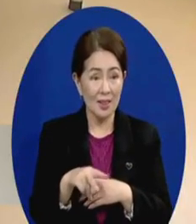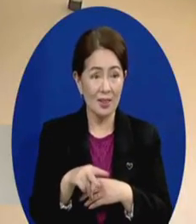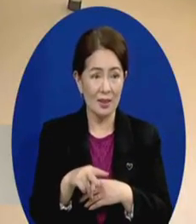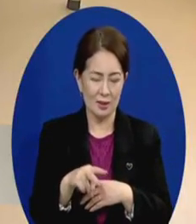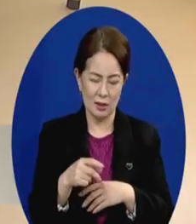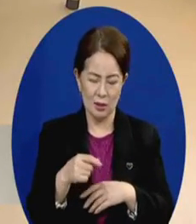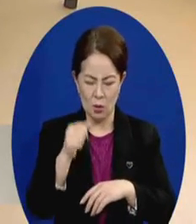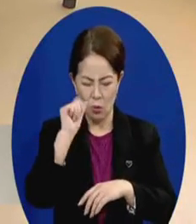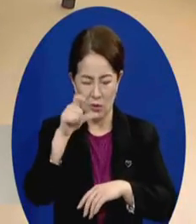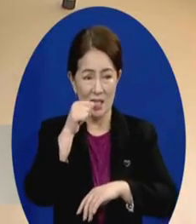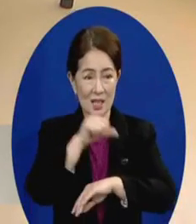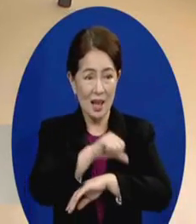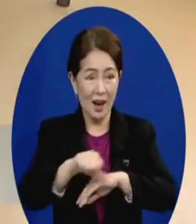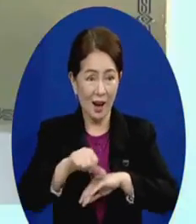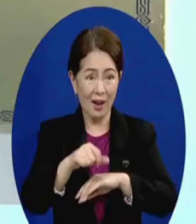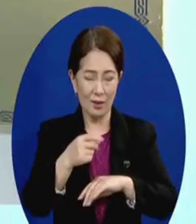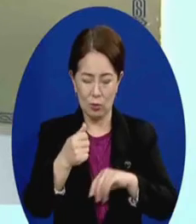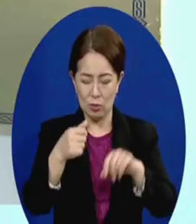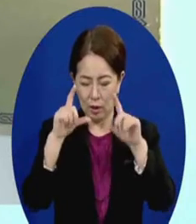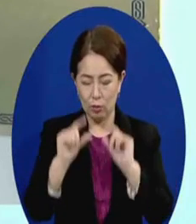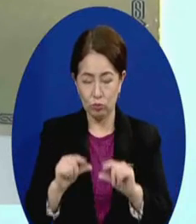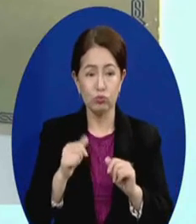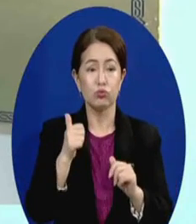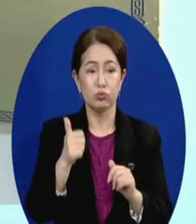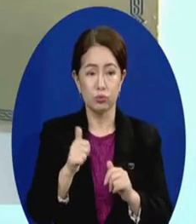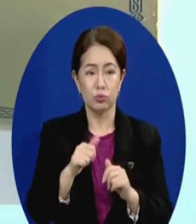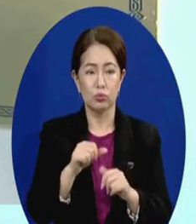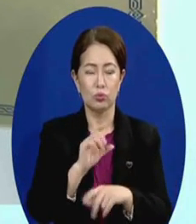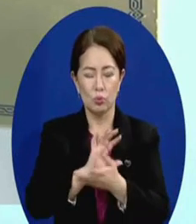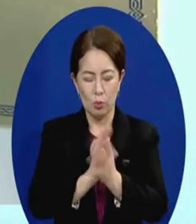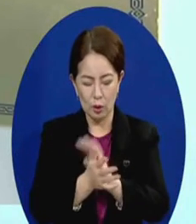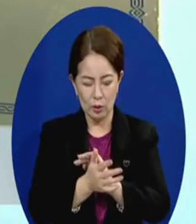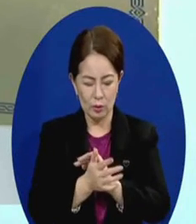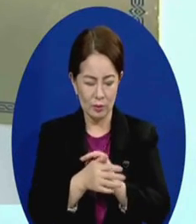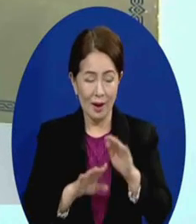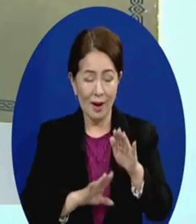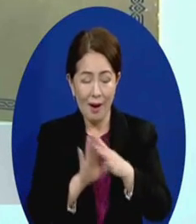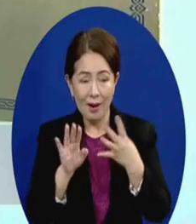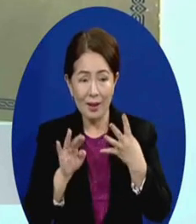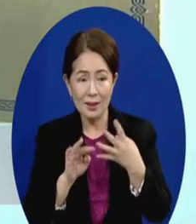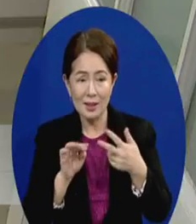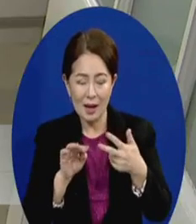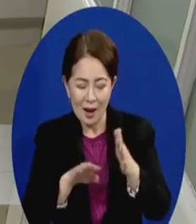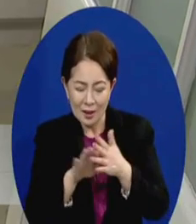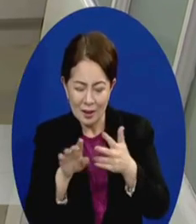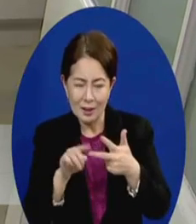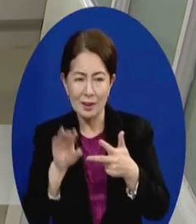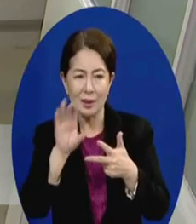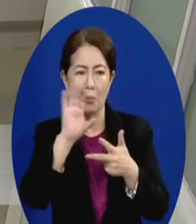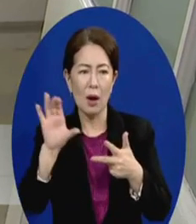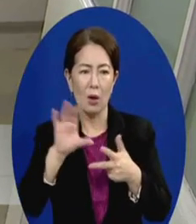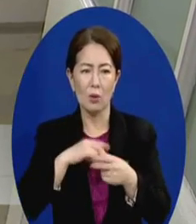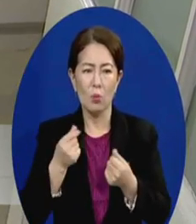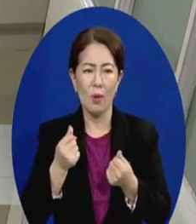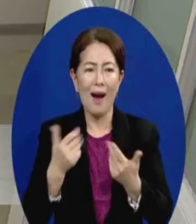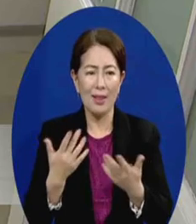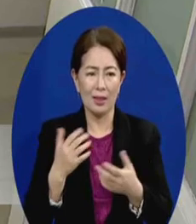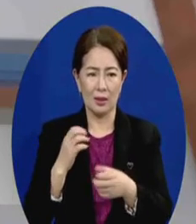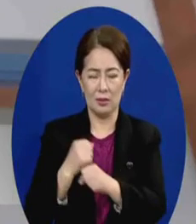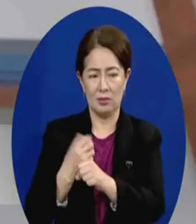өсөлттэй хагалгааны төлбөр иргэдийн нуруунд дээрээс хөнгөлөгдөж байгаа. Гэхдээ нөгөө талдаа анхан шатны байгууллагууд алдагдал хүлээх эрсдэлтэй